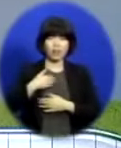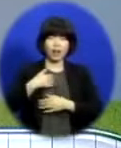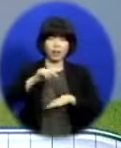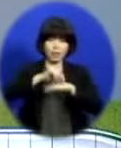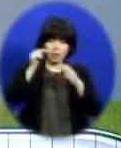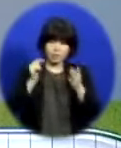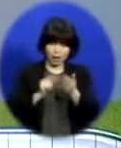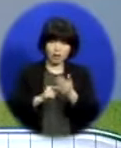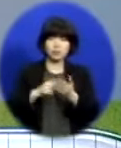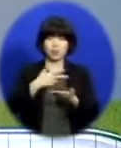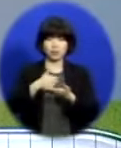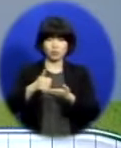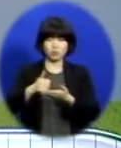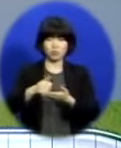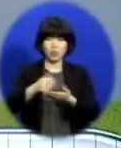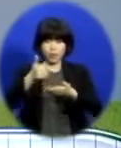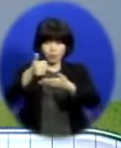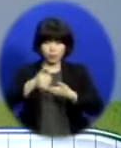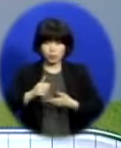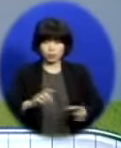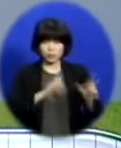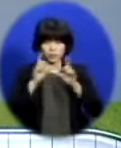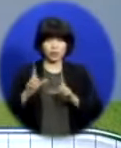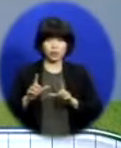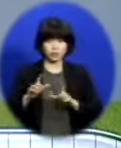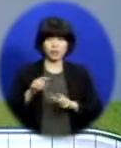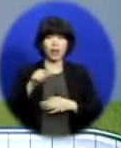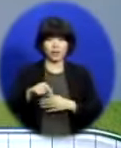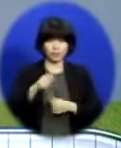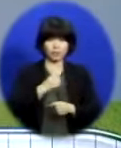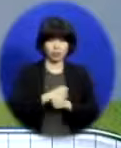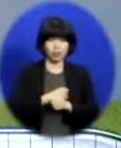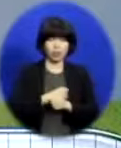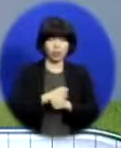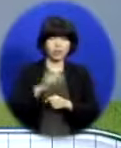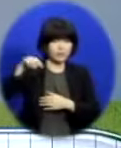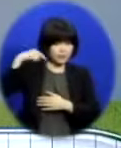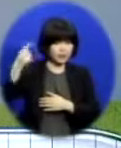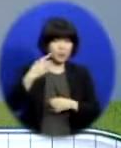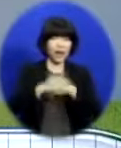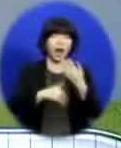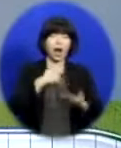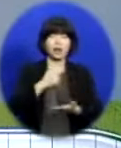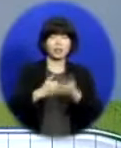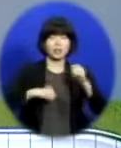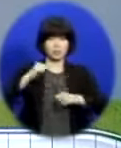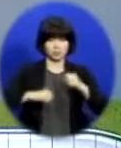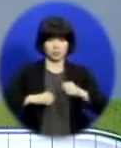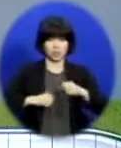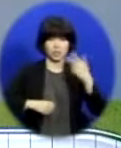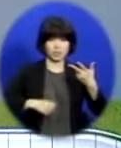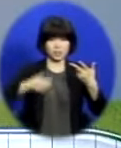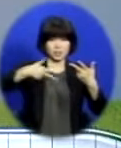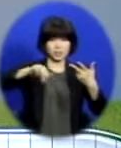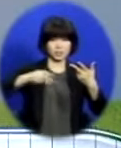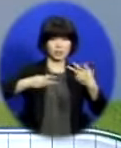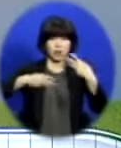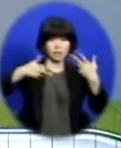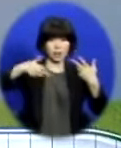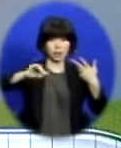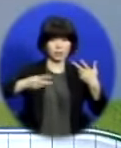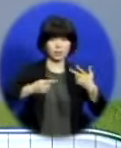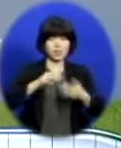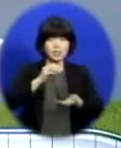마음에 모시고 살아보려고 하는 거 그다음엔 하나님이 역사하시는 7절 8절에이 시편